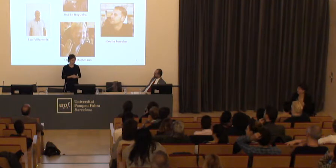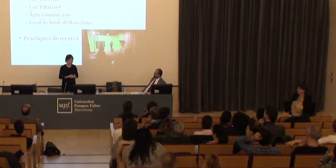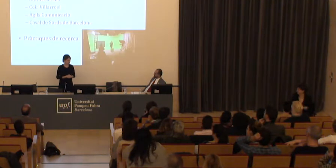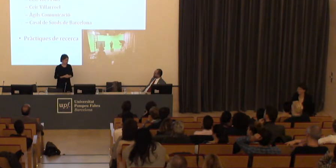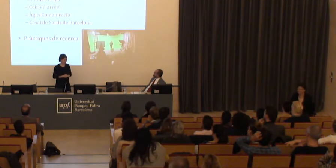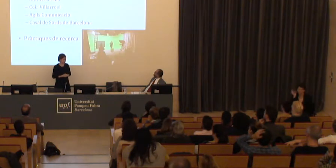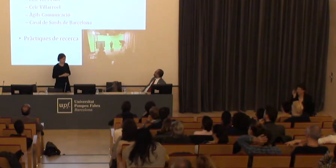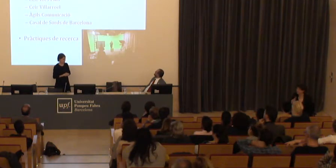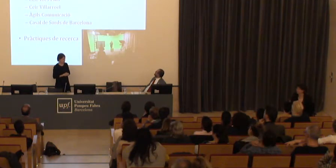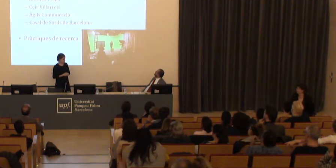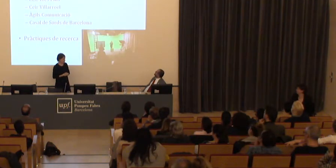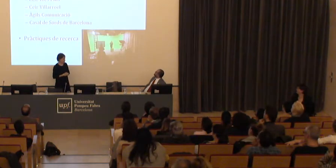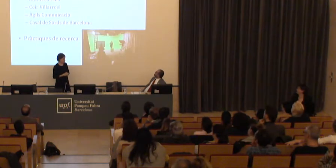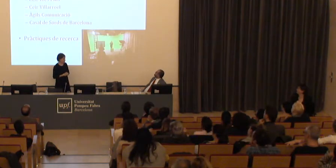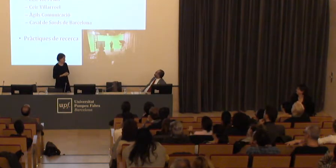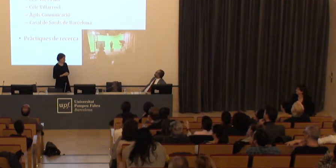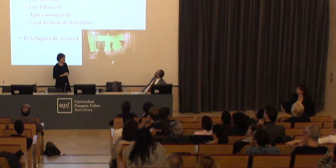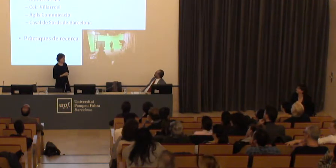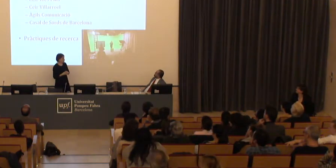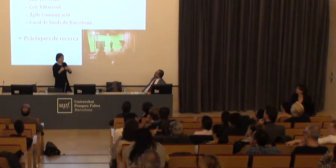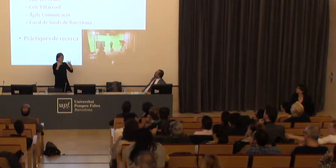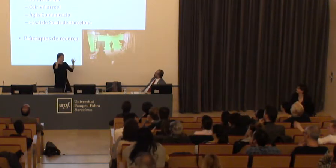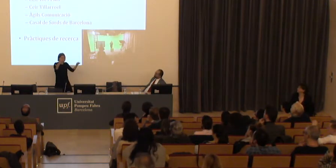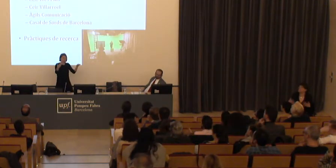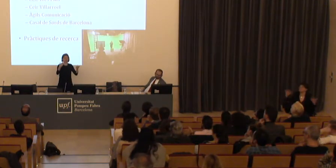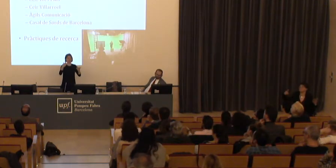perspectives diferents de la recerca i de la feina que ells fan.